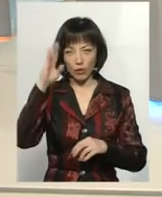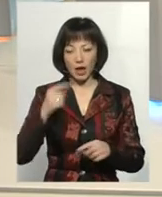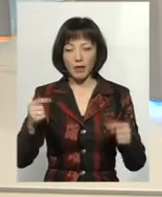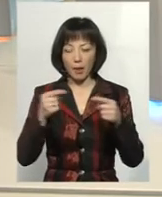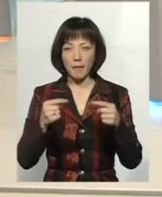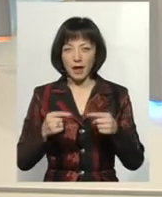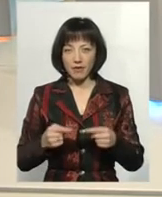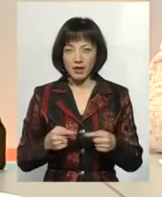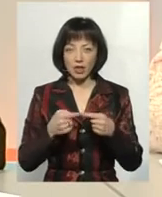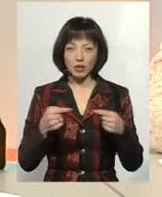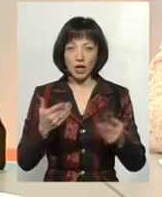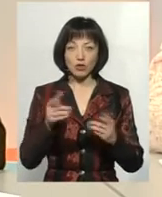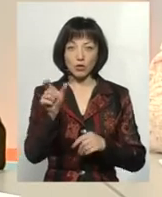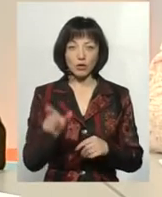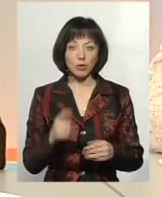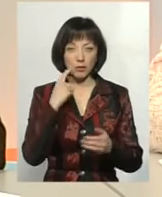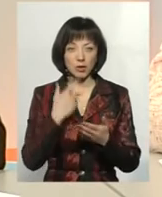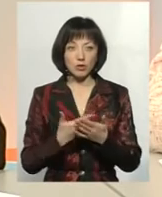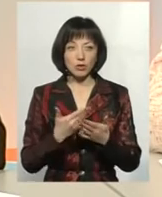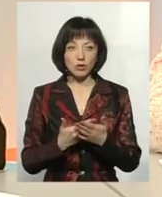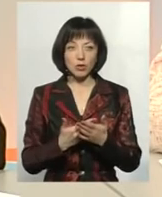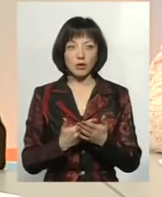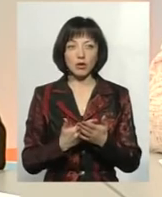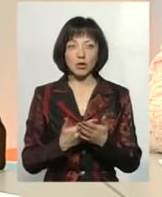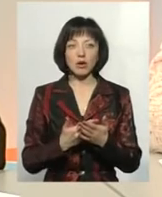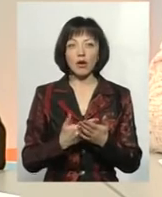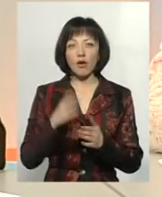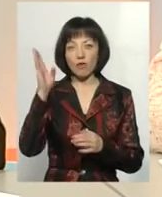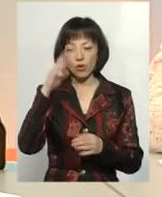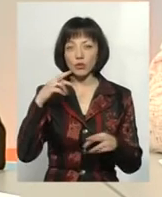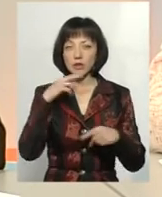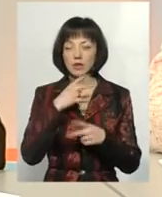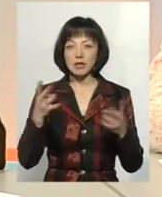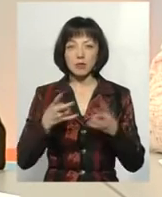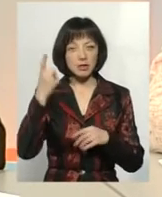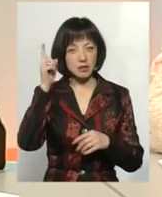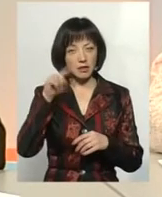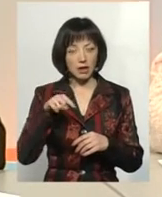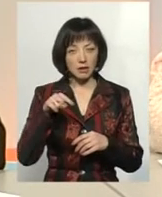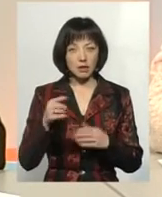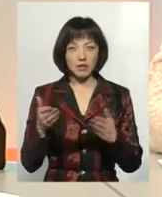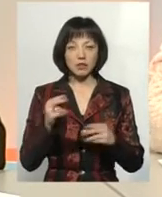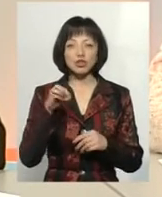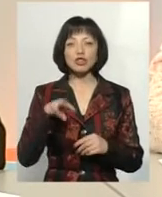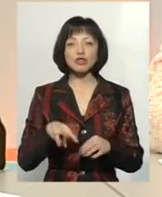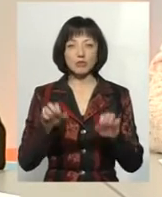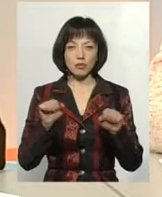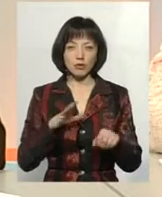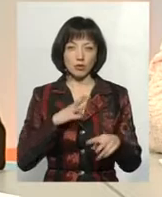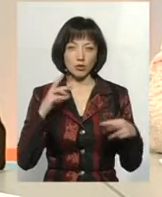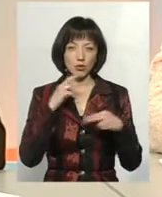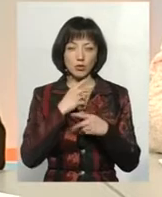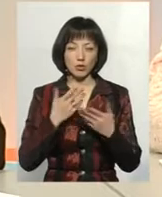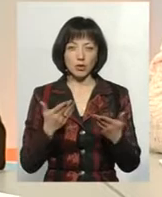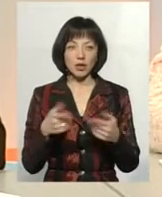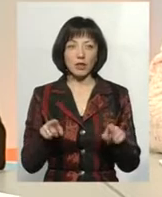речовини. Якщо тут людина підозрює, що чимось там воду її там отруїли, по-перше, це треба знати, чим вона може бути отруєна.